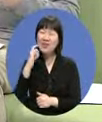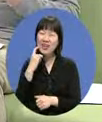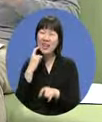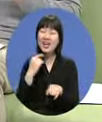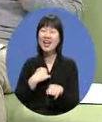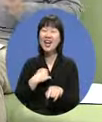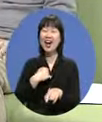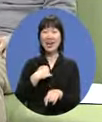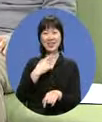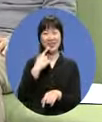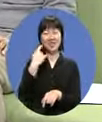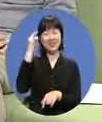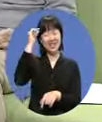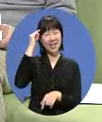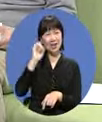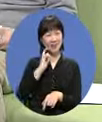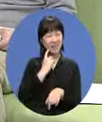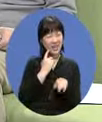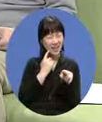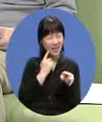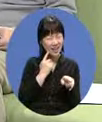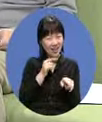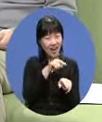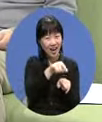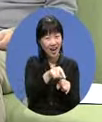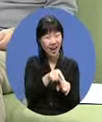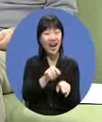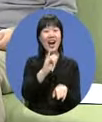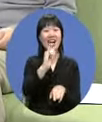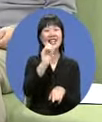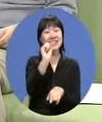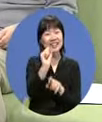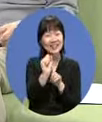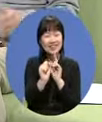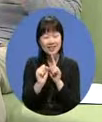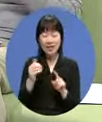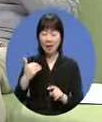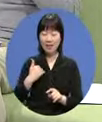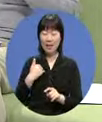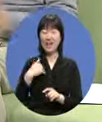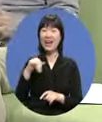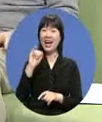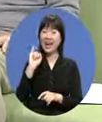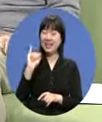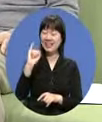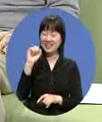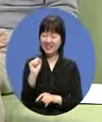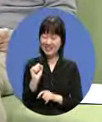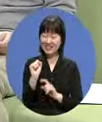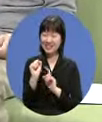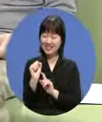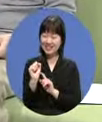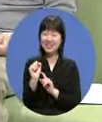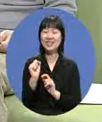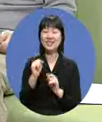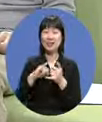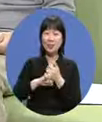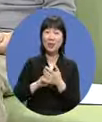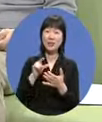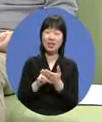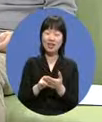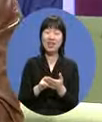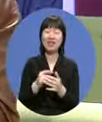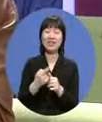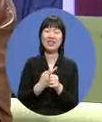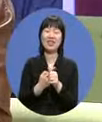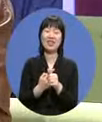My hair beautiful. Yes, your hair is beautiful. My hair is beautiful. 이렇게 자기도